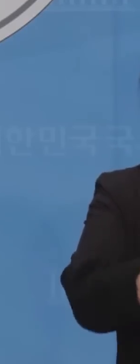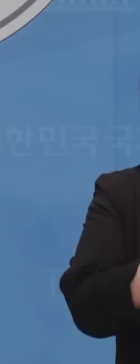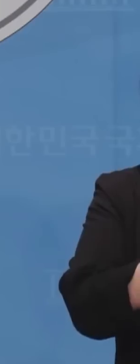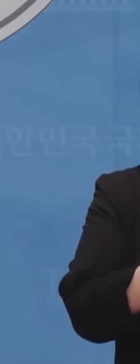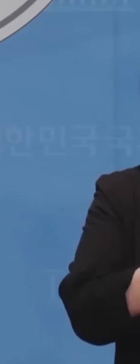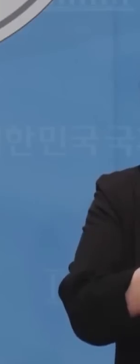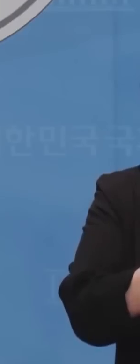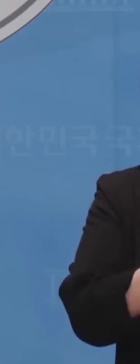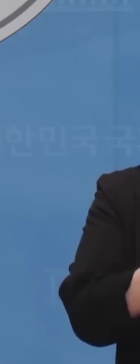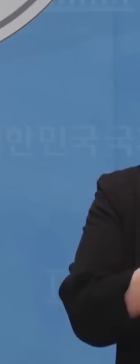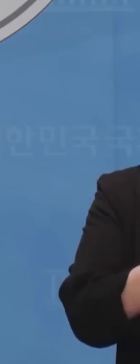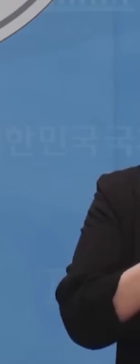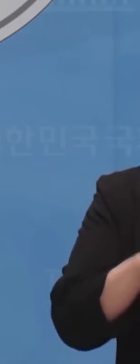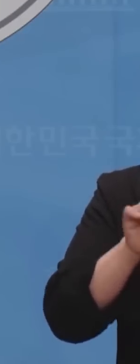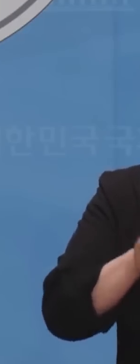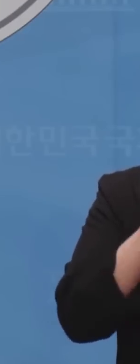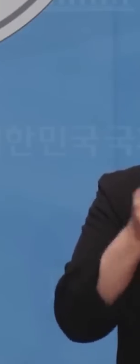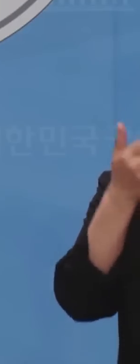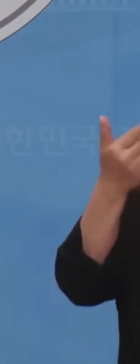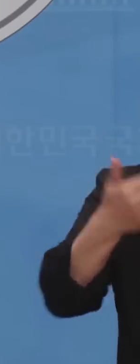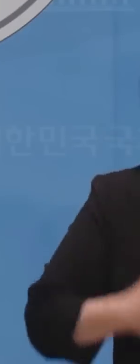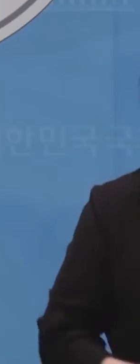없다.